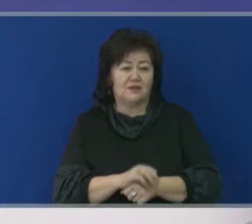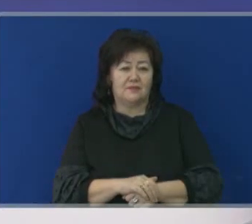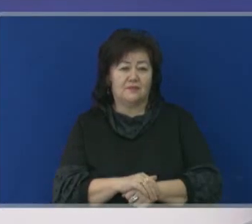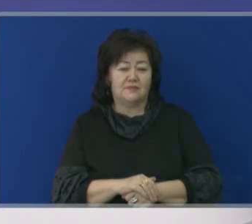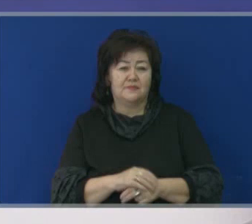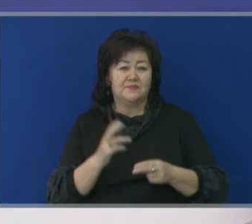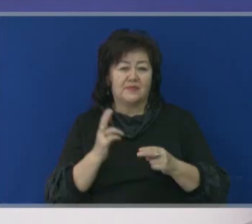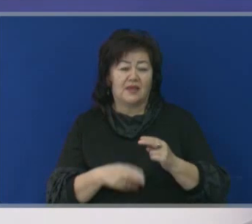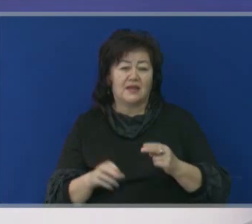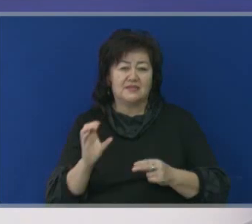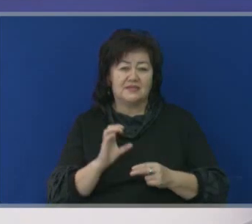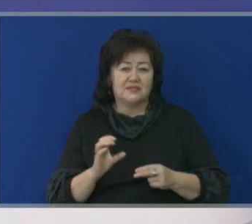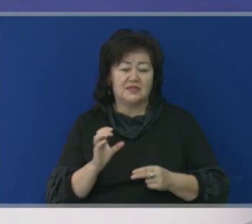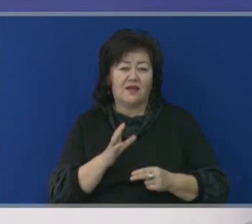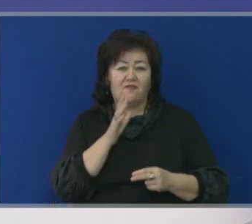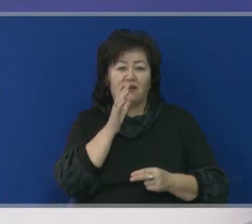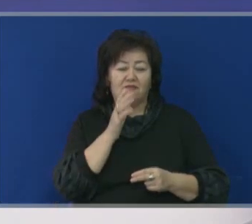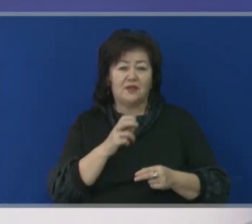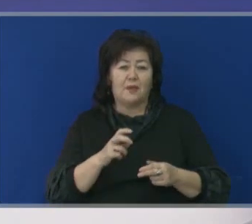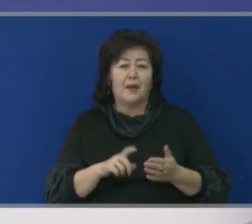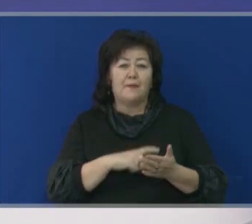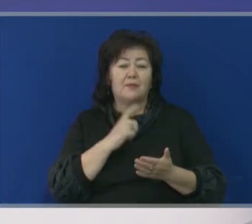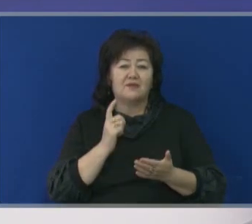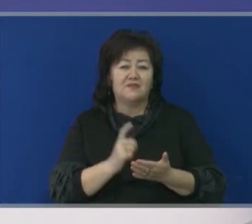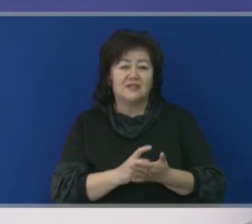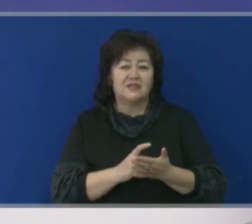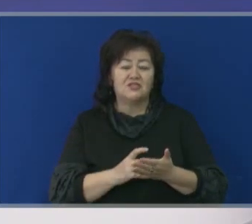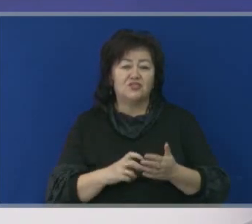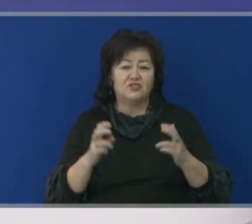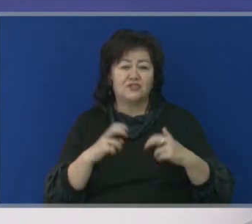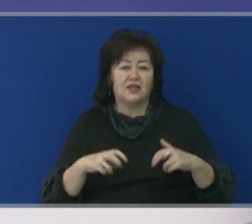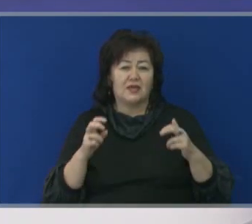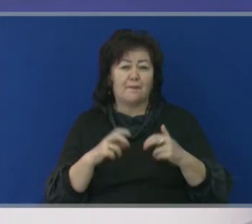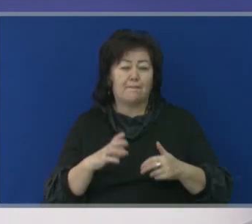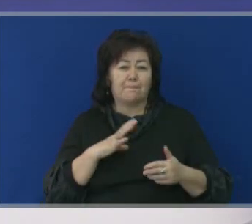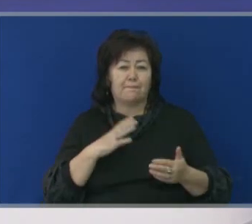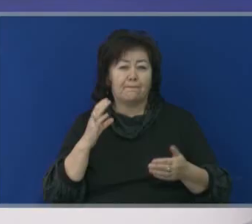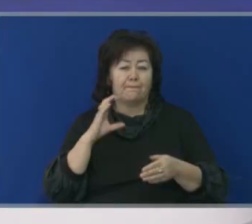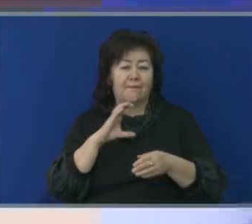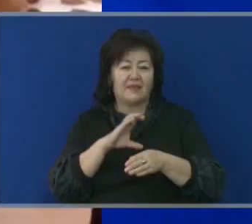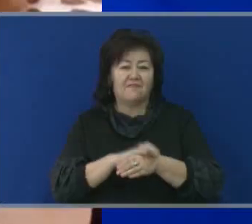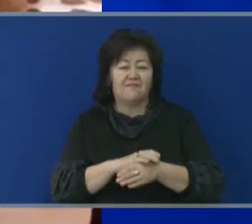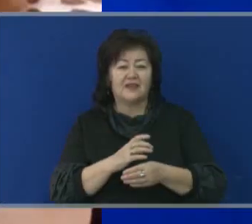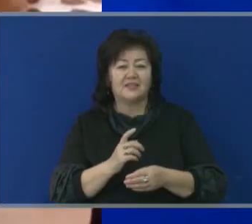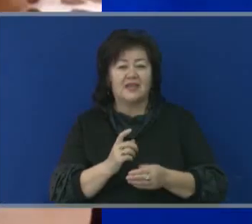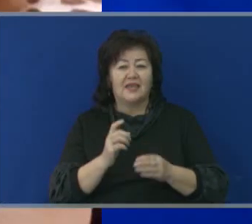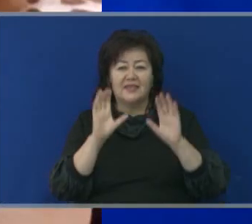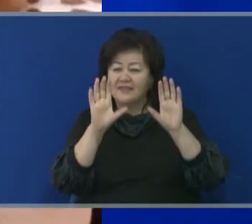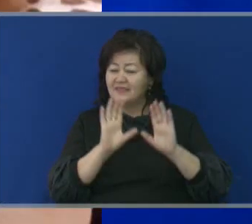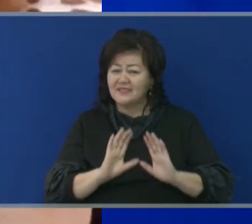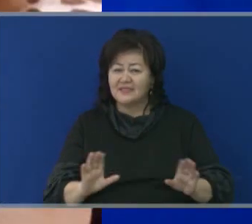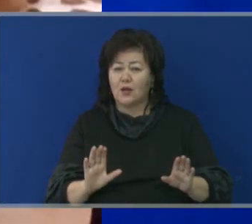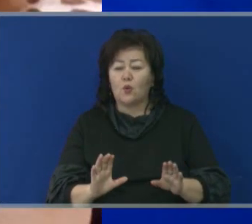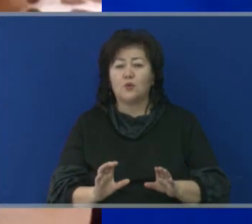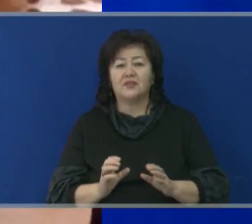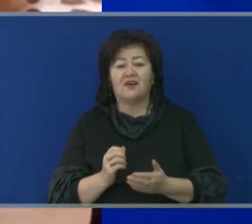В конце сентября в ходе проведения оперативно-профилактических мероприятий канал «Неман» выявлен факт незаконного хранения наркотических средств. Об